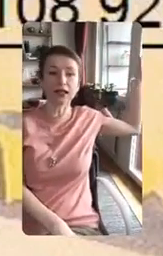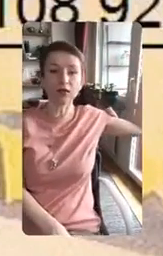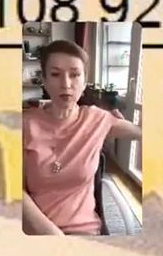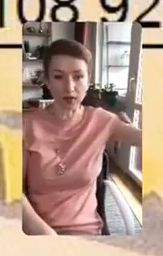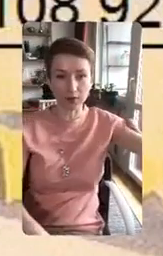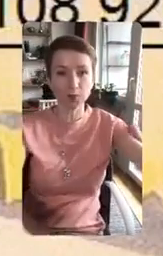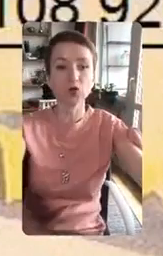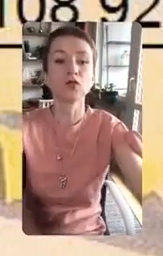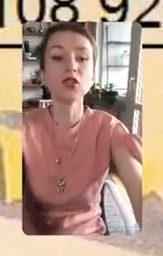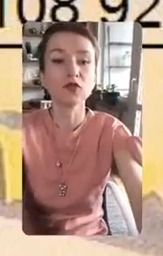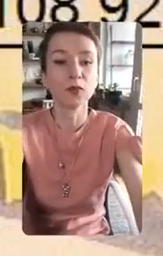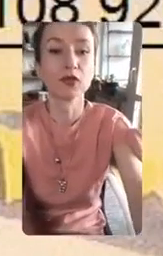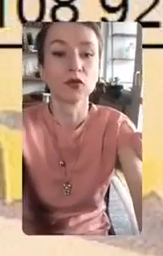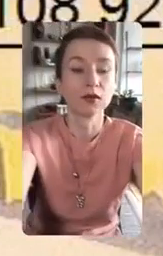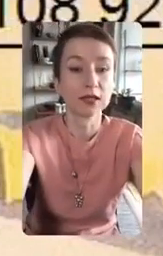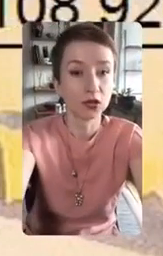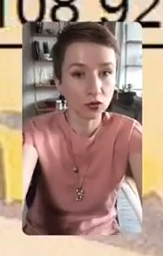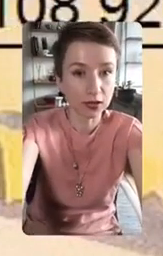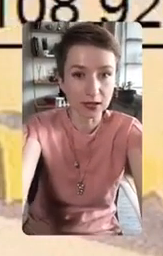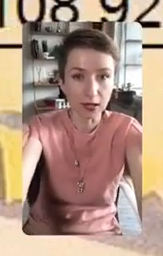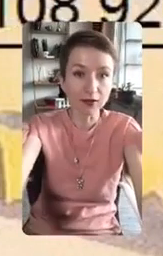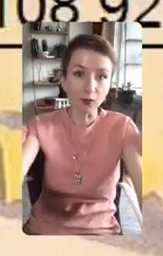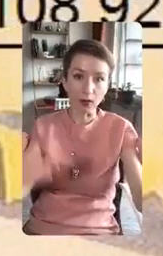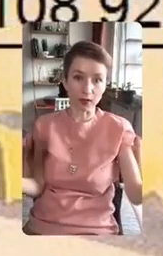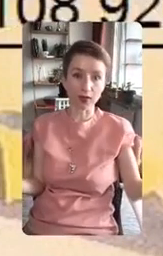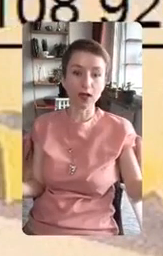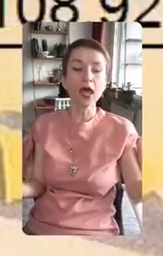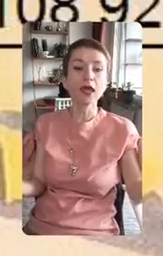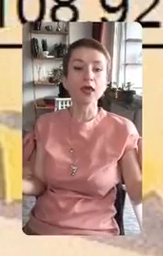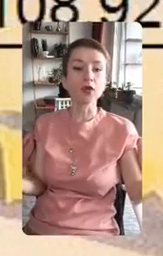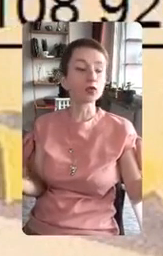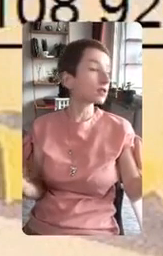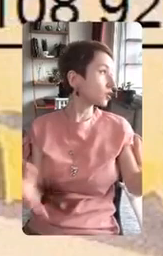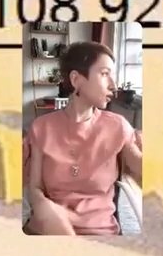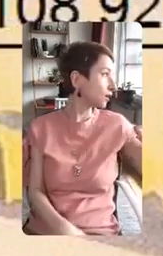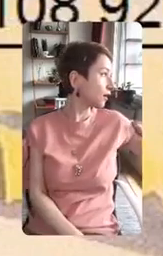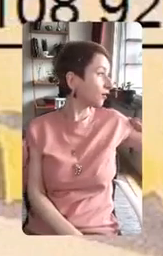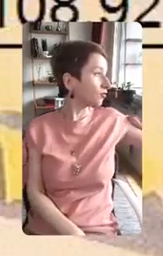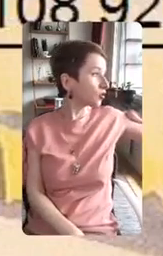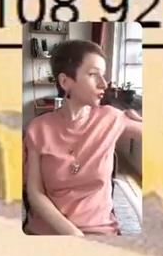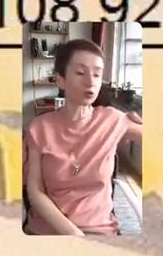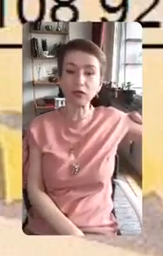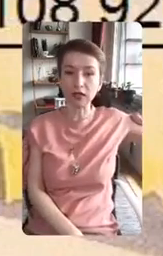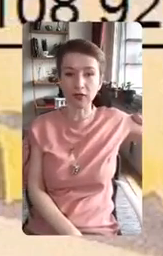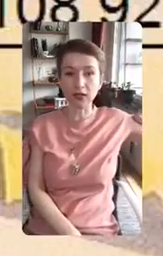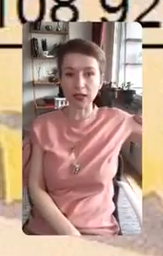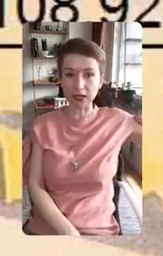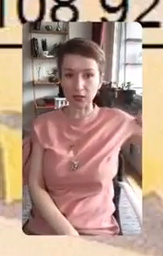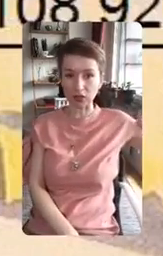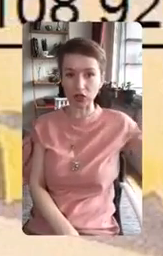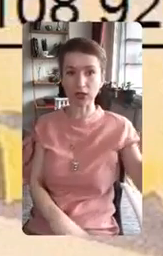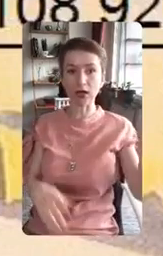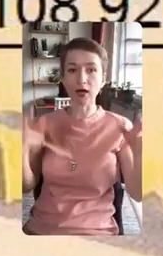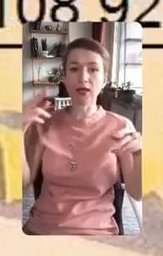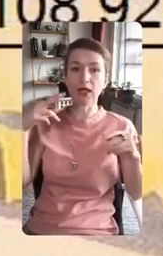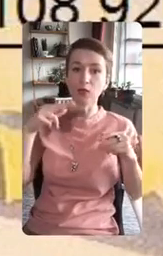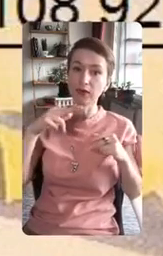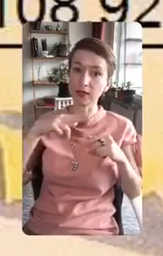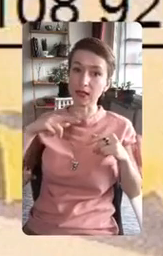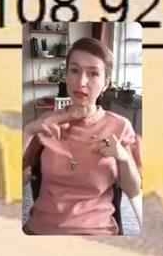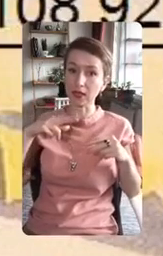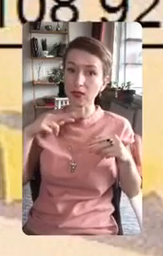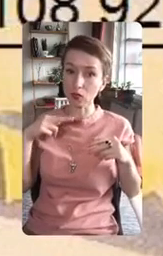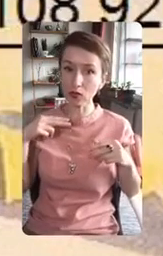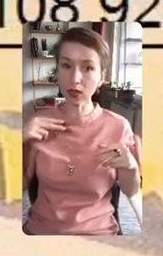начинается национальный парк. То есть мы живем, по сути, на территории национального парка. И у нас даже когда внизу, вот в этой, на детской площадке,